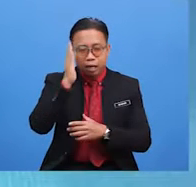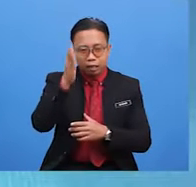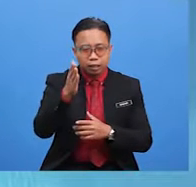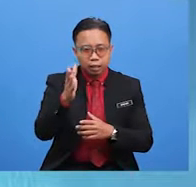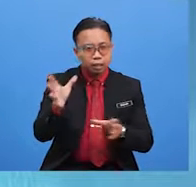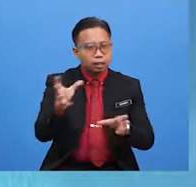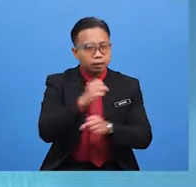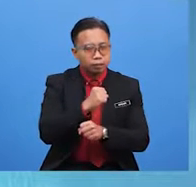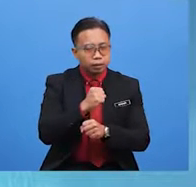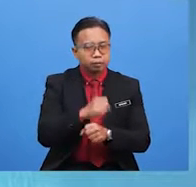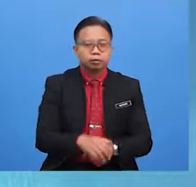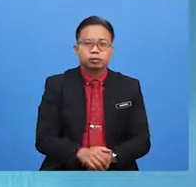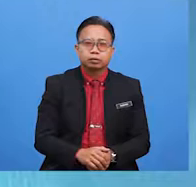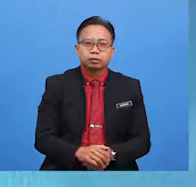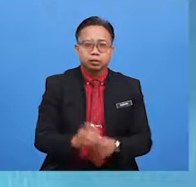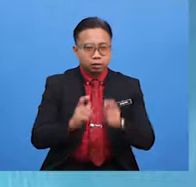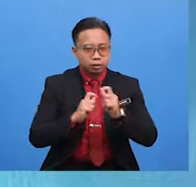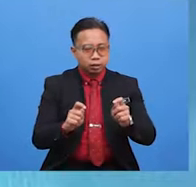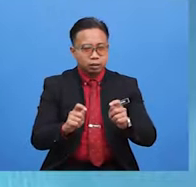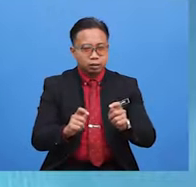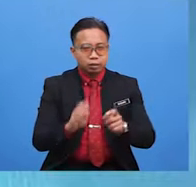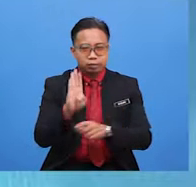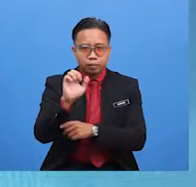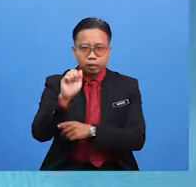dihasilkan melalui tindak balas kimia.